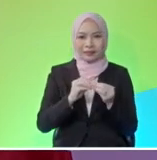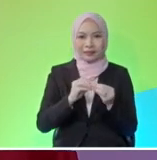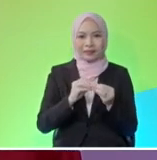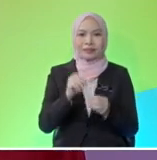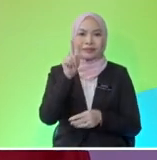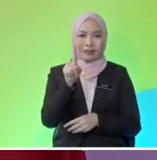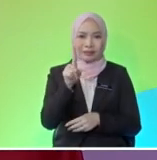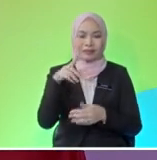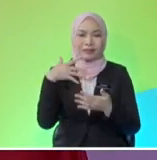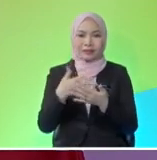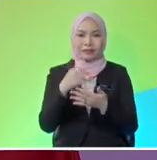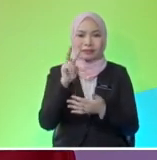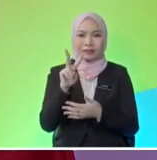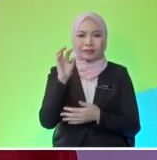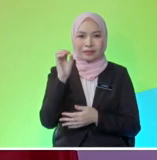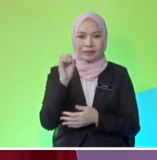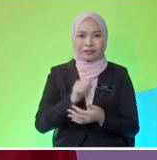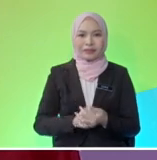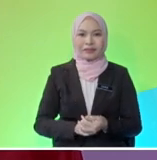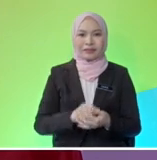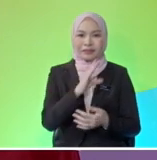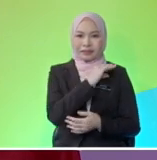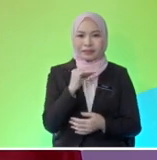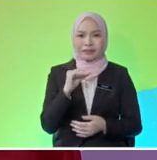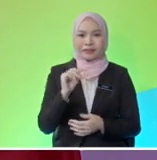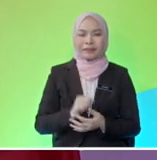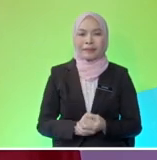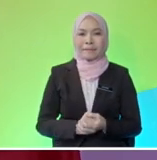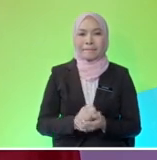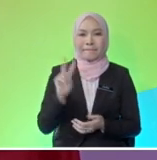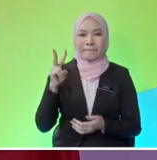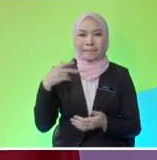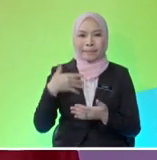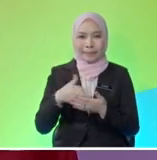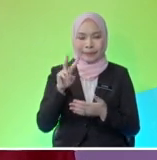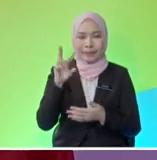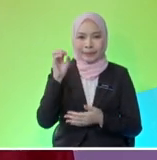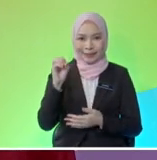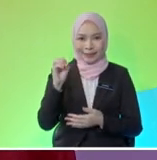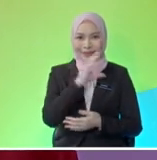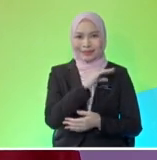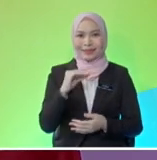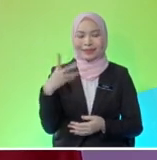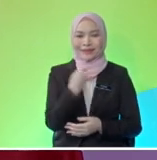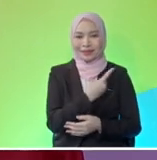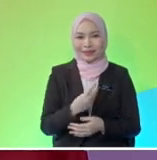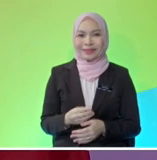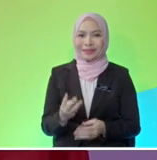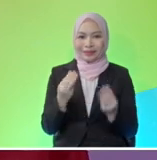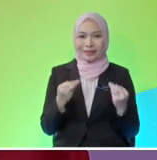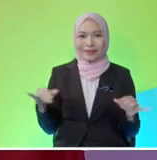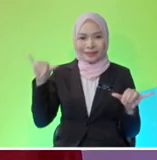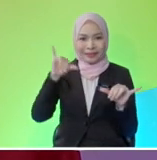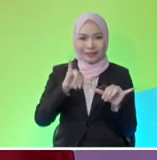dan 11 hingga 20. Maksudnya 1 hingga 20 lah, senang cerita. Dan kemudian kita nak memadankan angka dengan nama